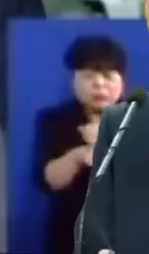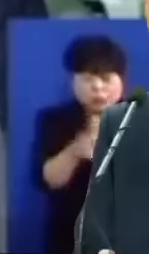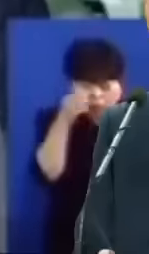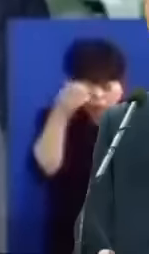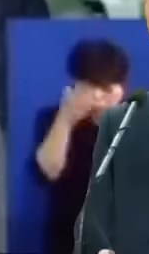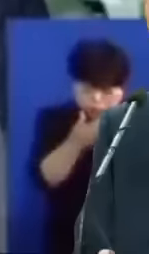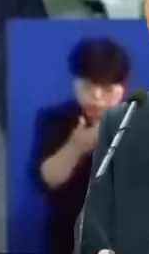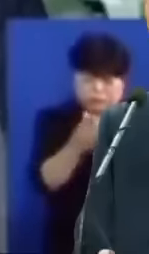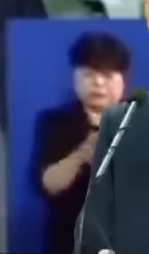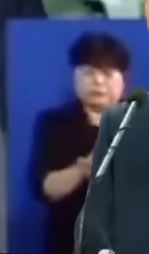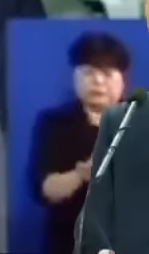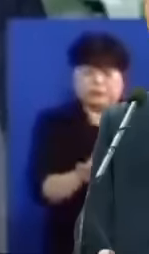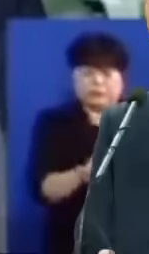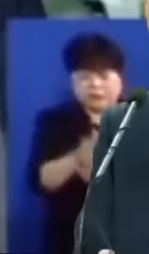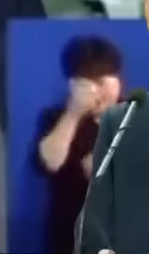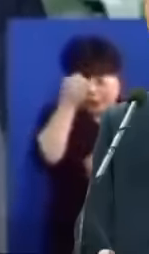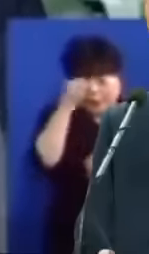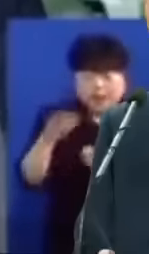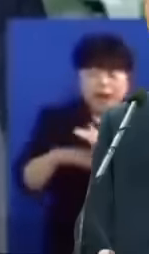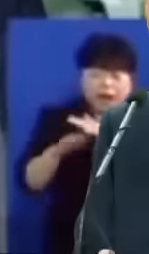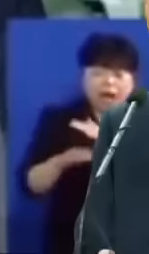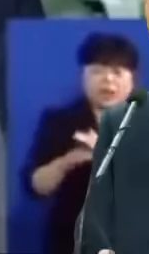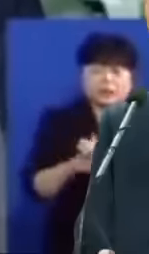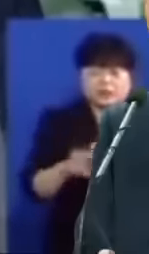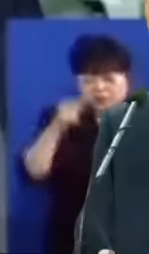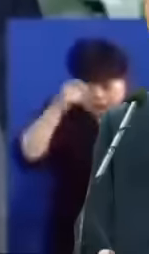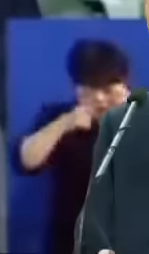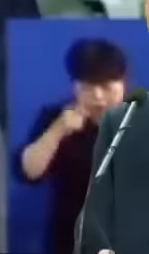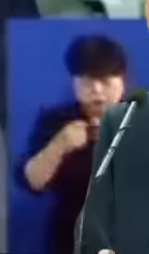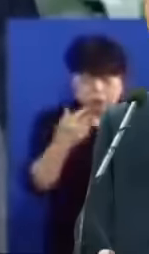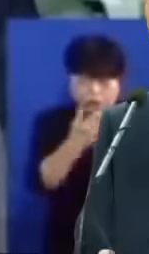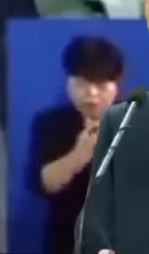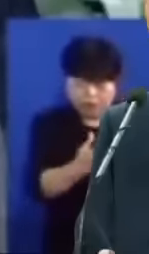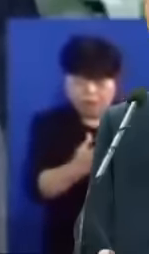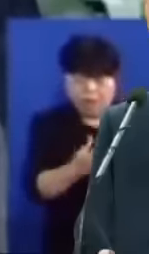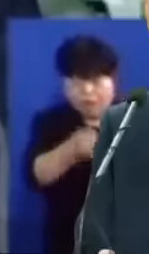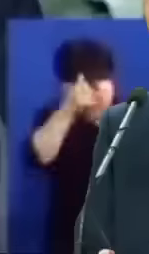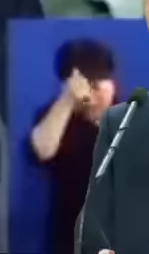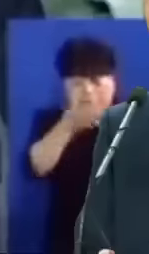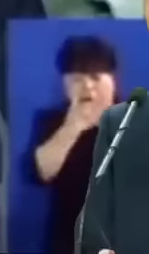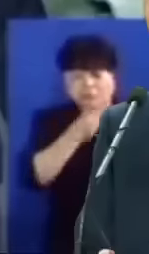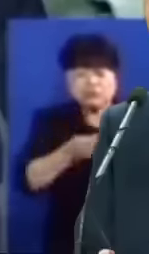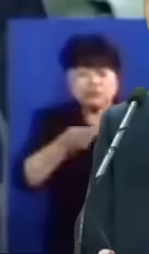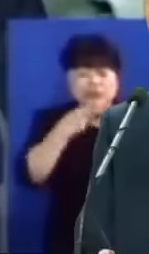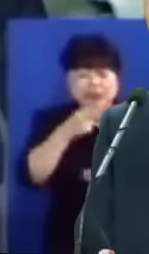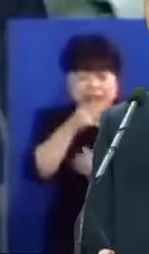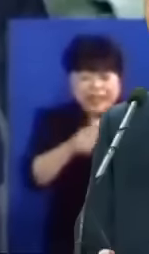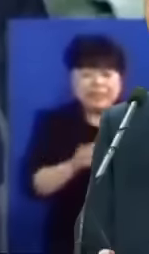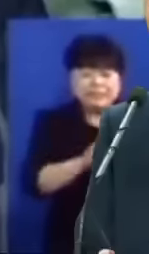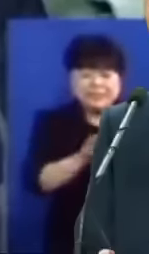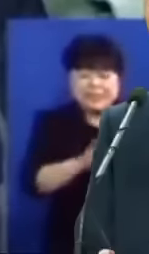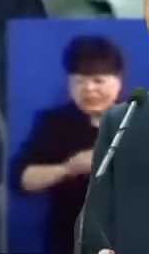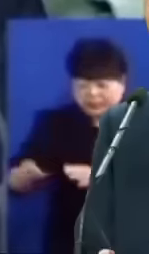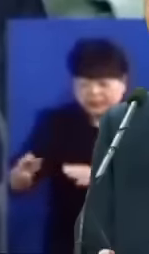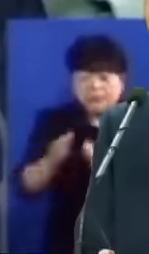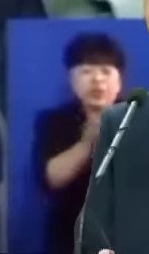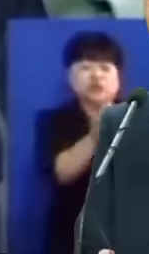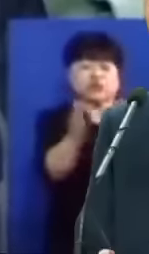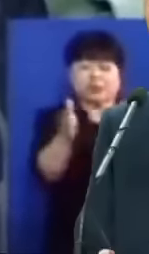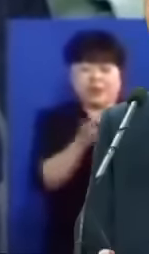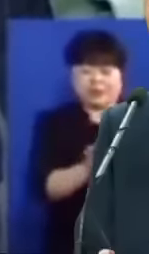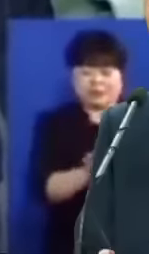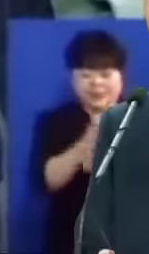고통을 가져오니 아담과 하와의 가정이 얼마나 비극인 것입니까? 아담의 불행은 하 하나님의 사랑을 이름으로 출발한